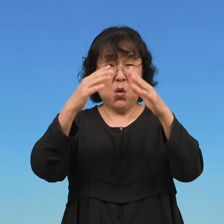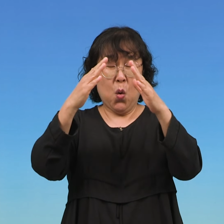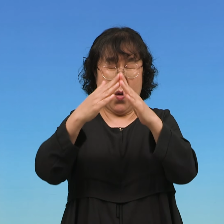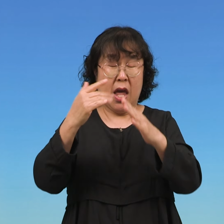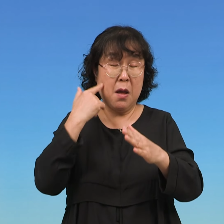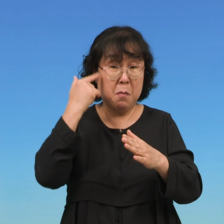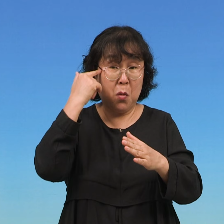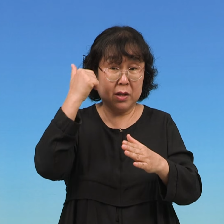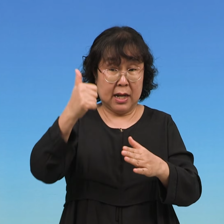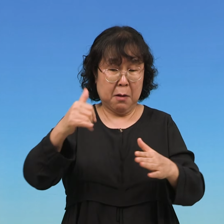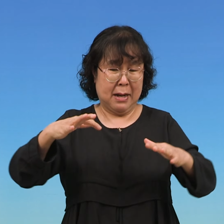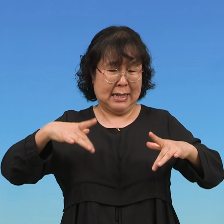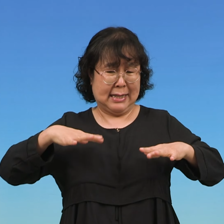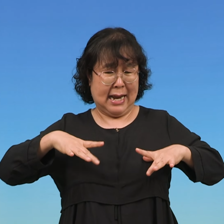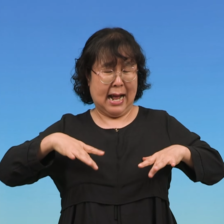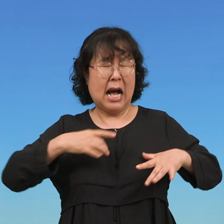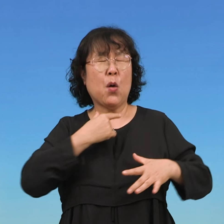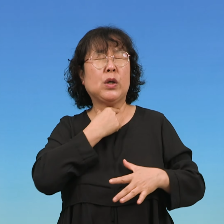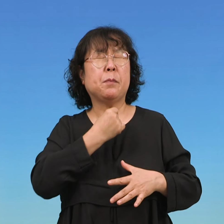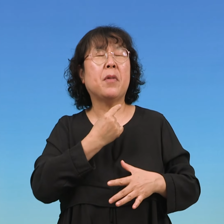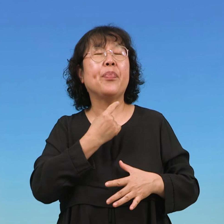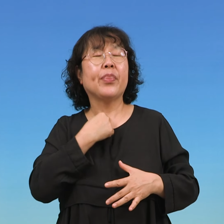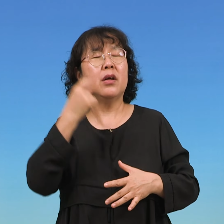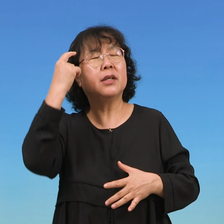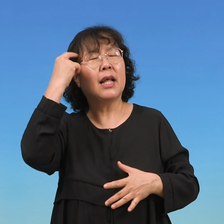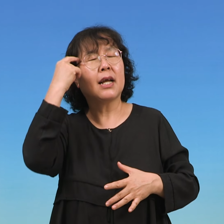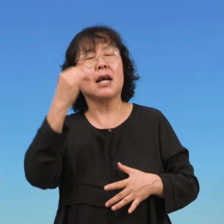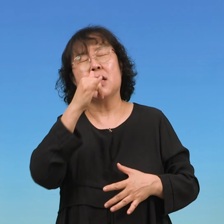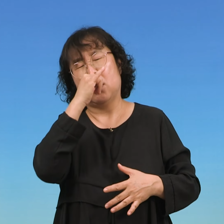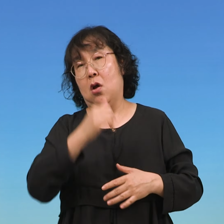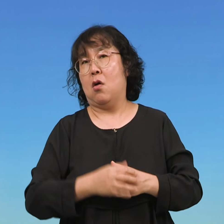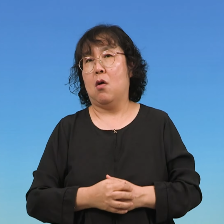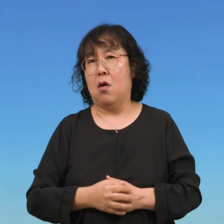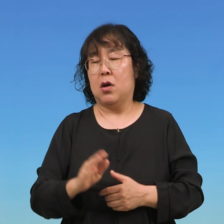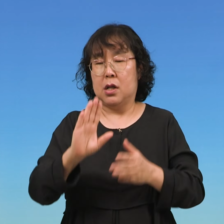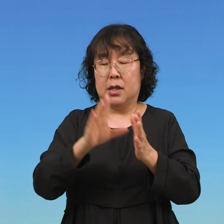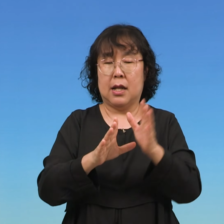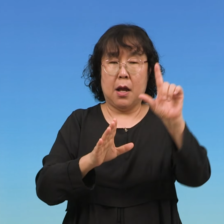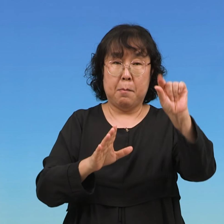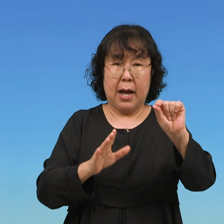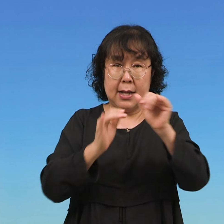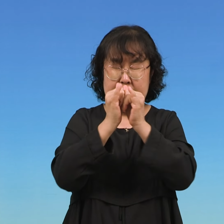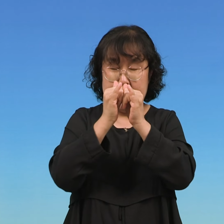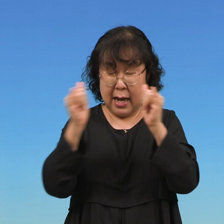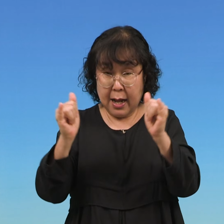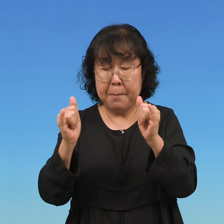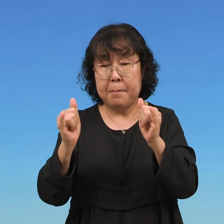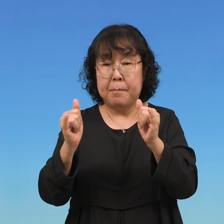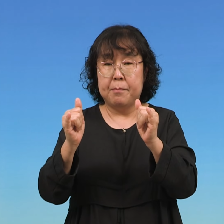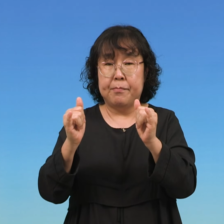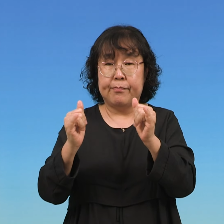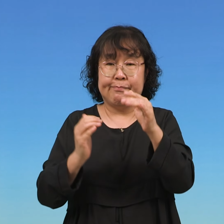걸 알리고 싶어서 막 근질근질했던 기억이나요 너무 창피한데 그래가지고 그때 막 만 명을 돌파할 때 막 누구